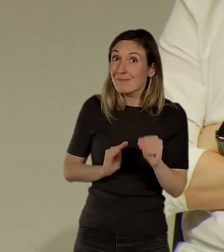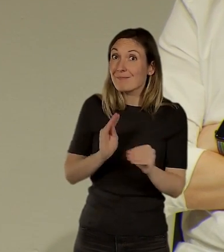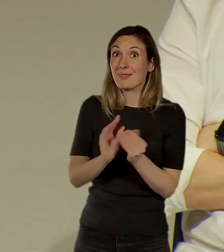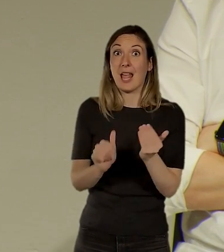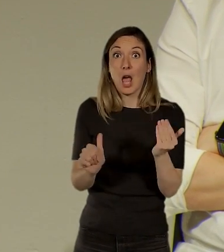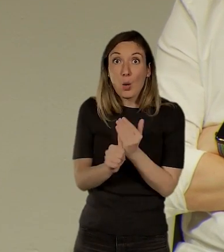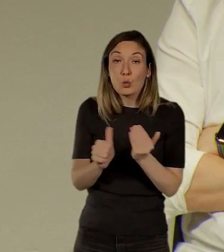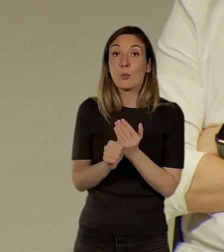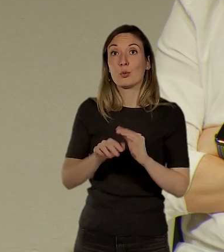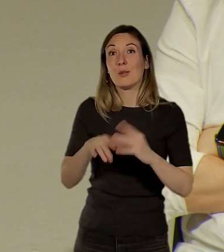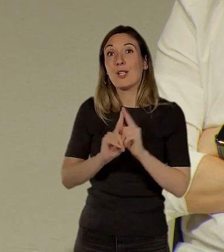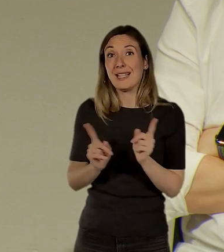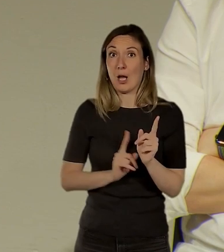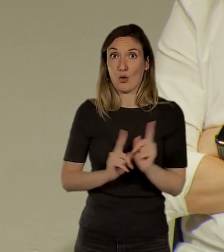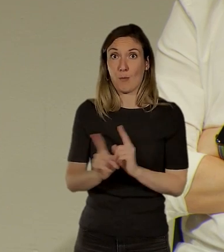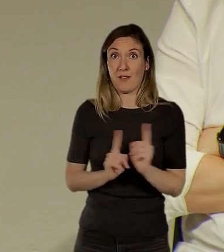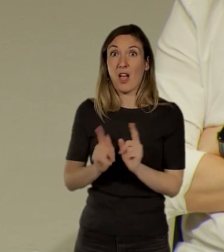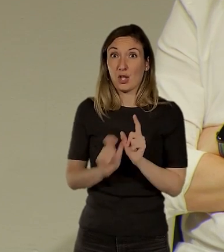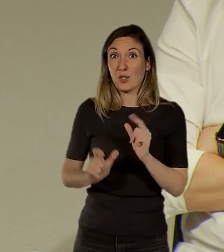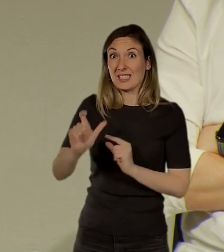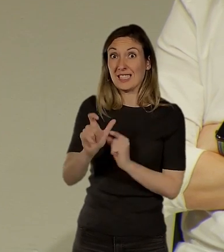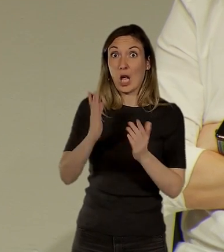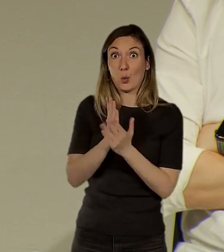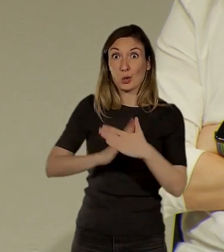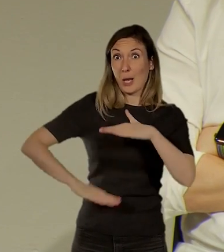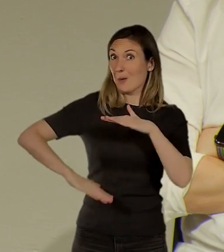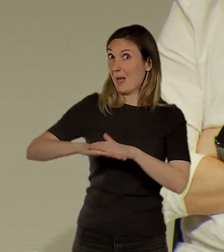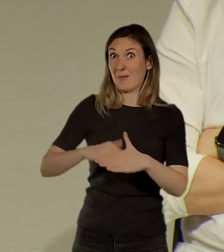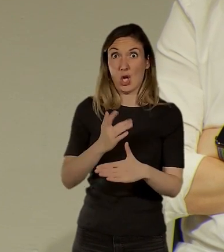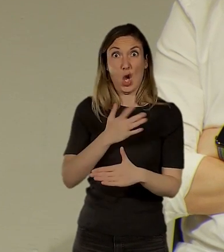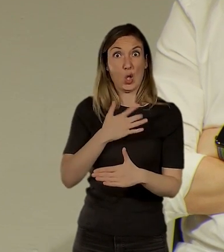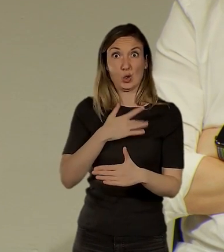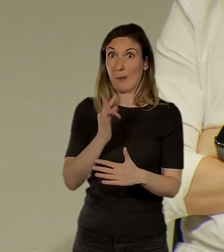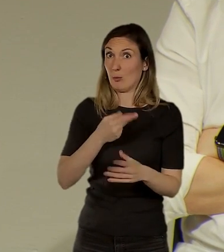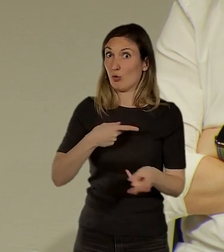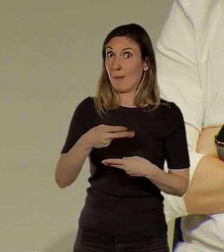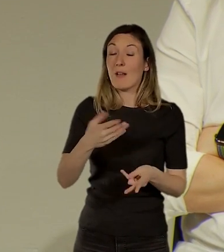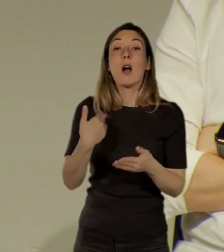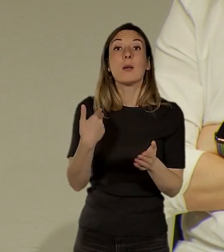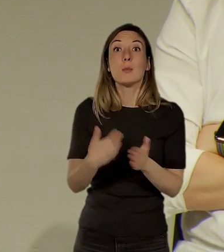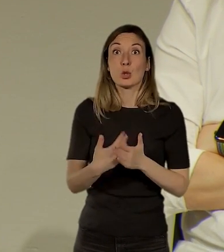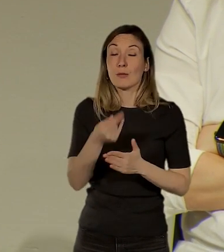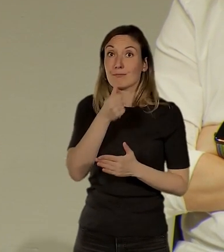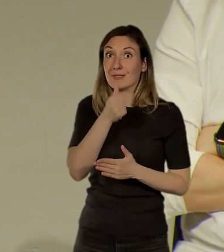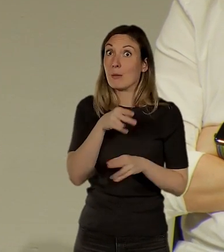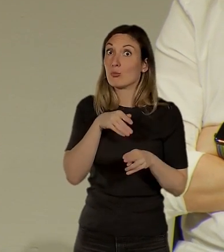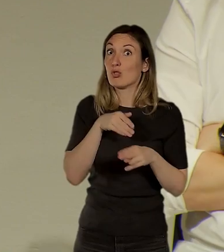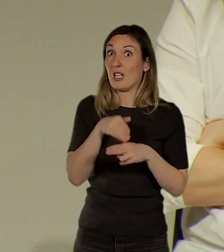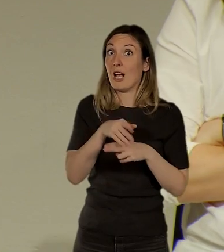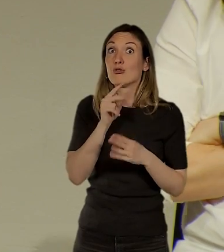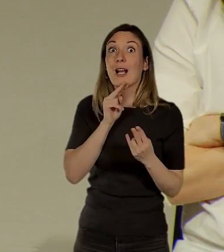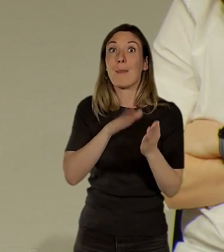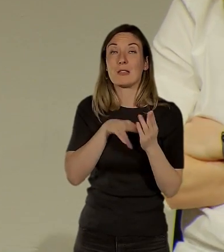dopravy. Takže opravdu ta magistrála, pokud se na to podíváme, můžeme také ji vidět nejen jako překážku, ale tím, pokud umíme využít, nebo jsme